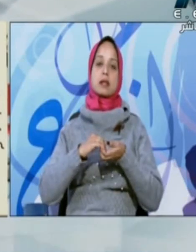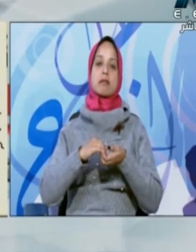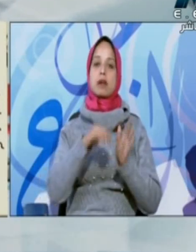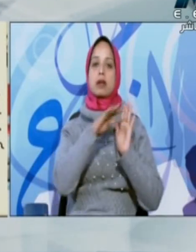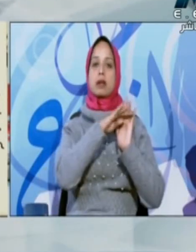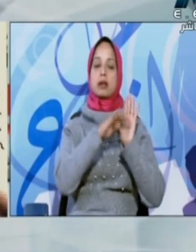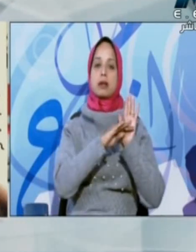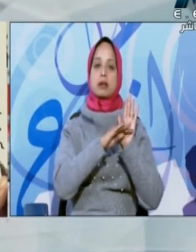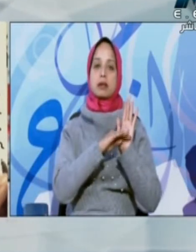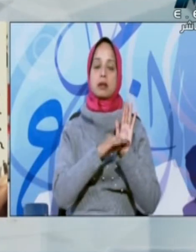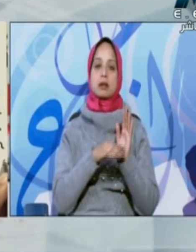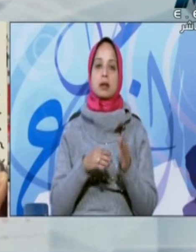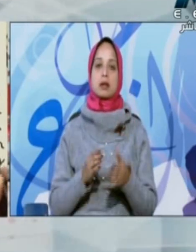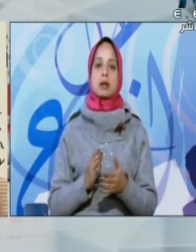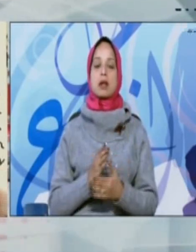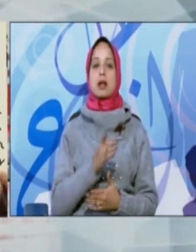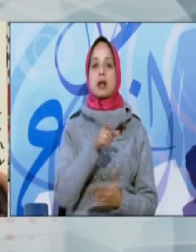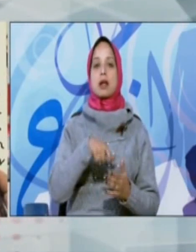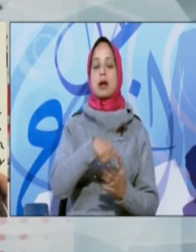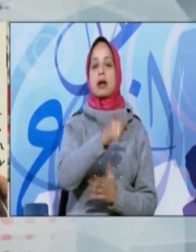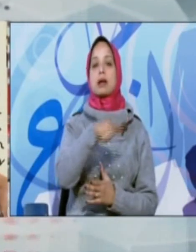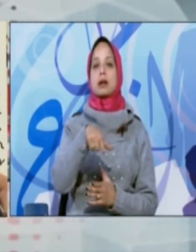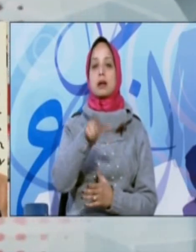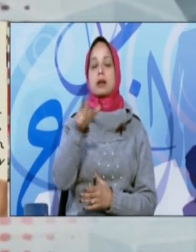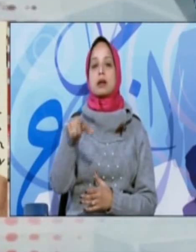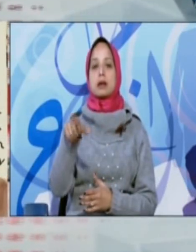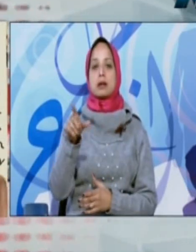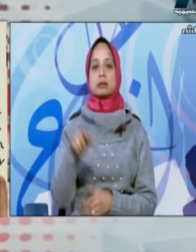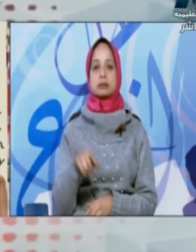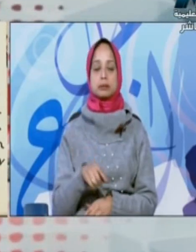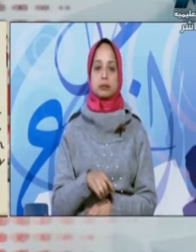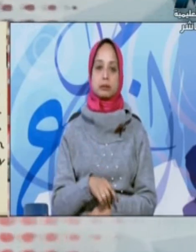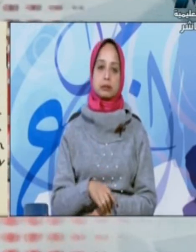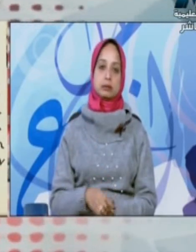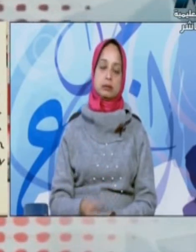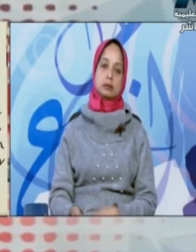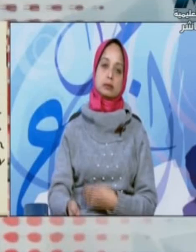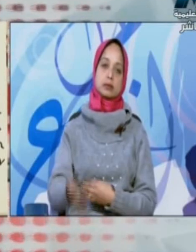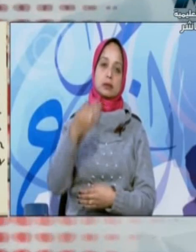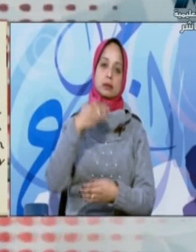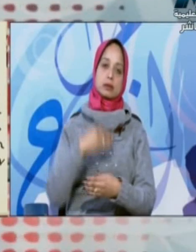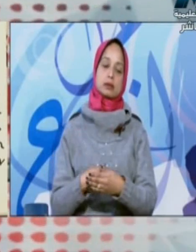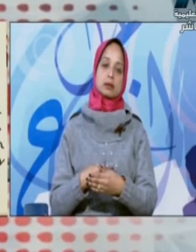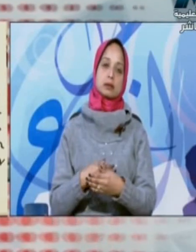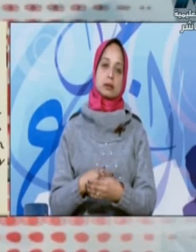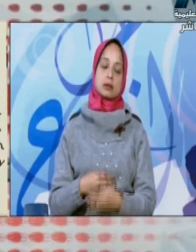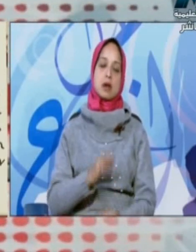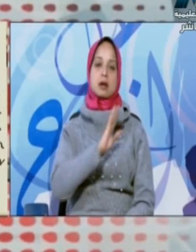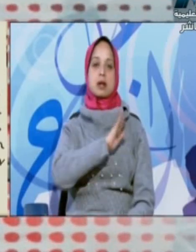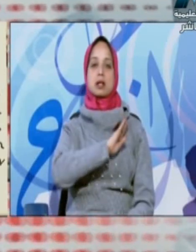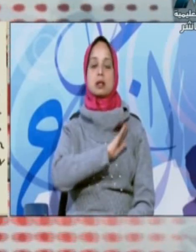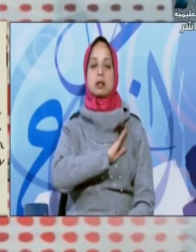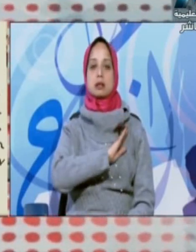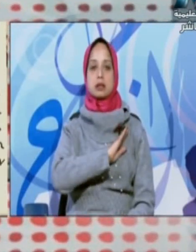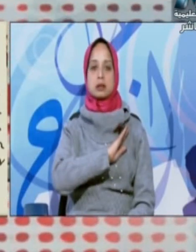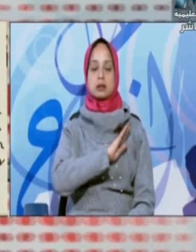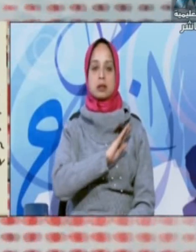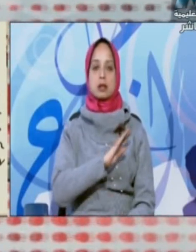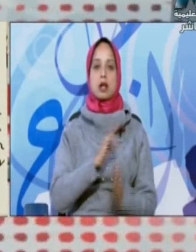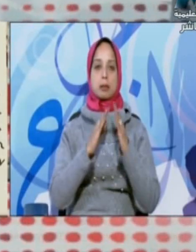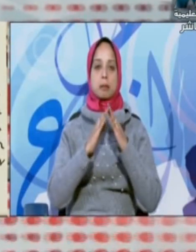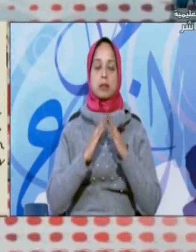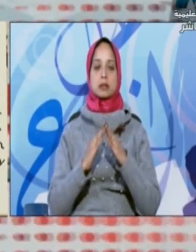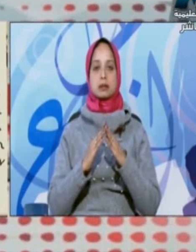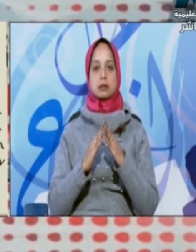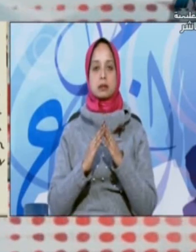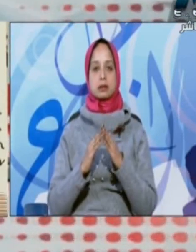المعاهدات الخارجية. سبعة، إعادة الجيش